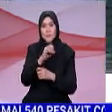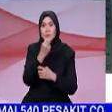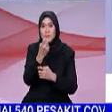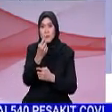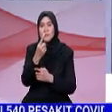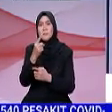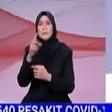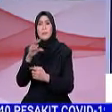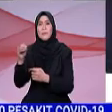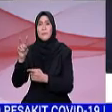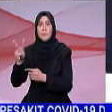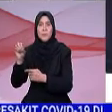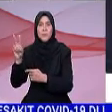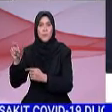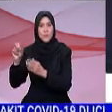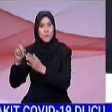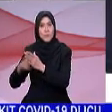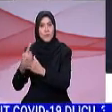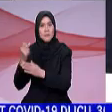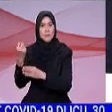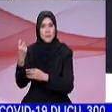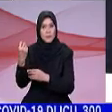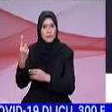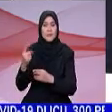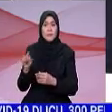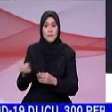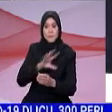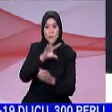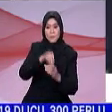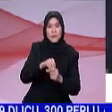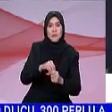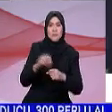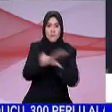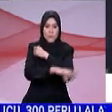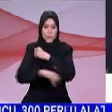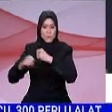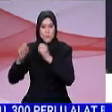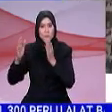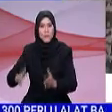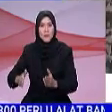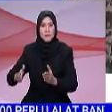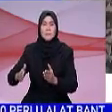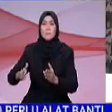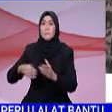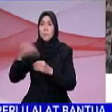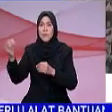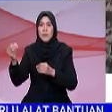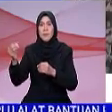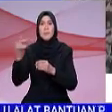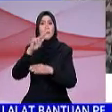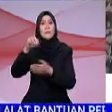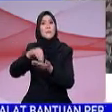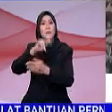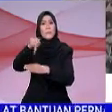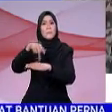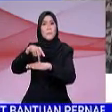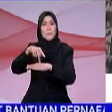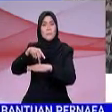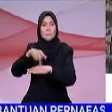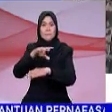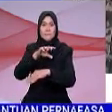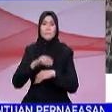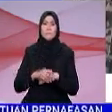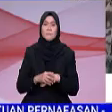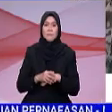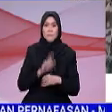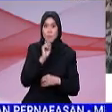November 2020. Mereka turut terlibat dalam beberapa kes penculikan warga asing di Filipina. Kita telah confirm, kita telah sahkan,